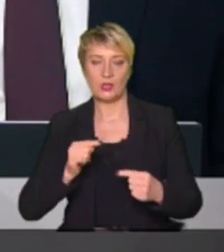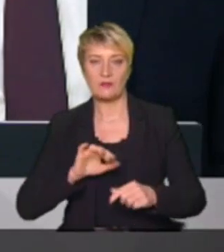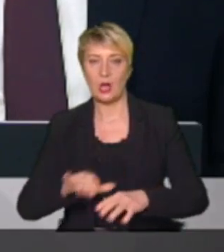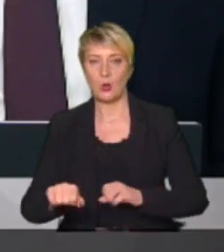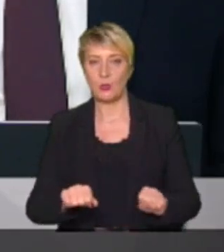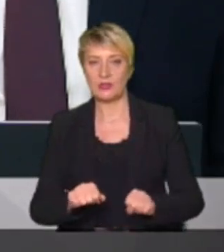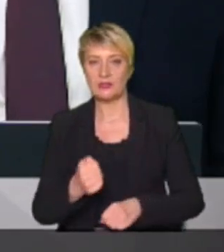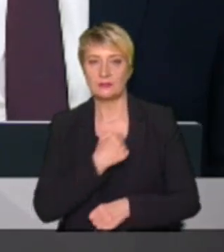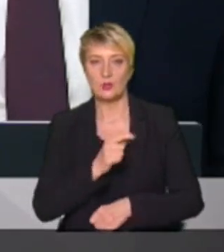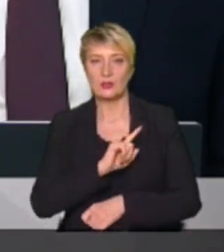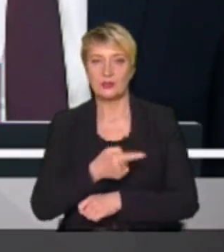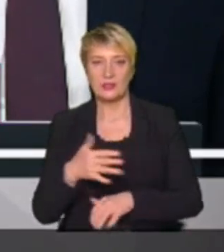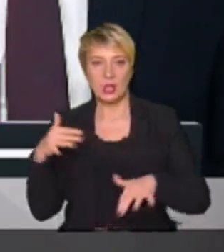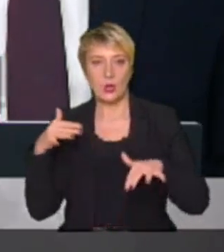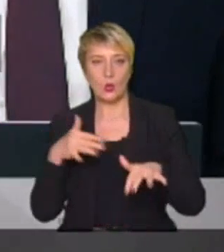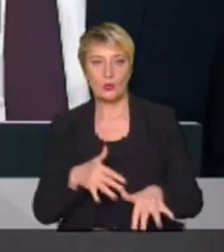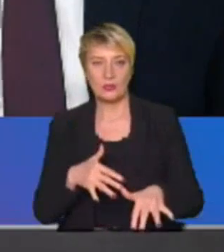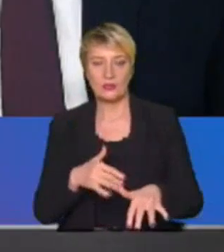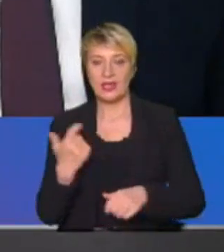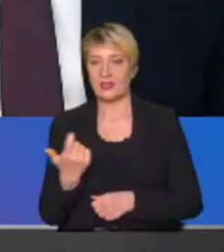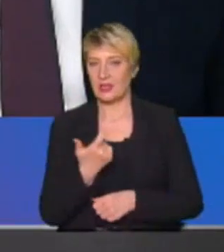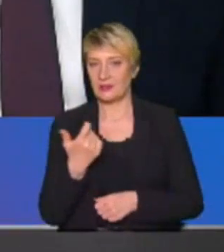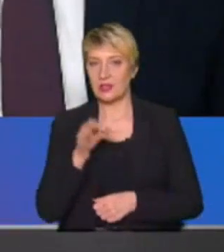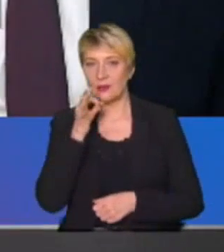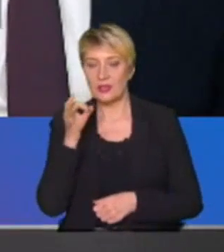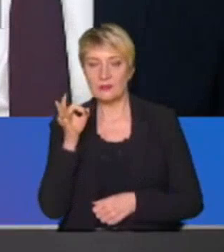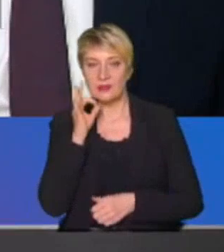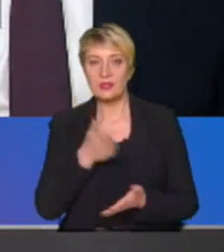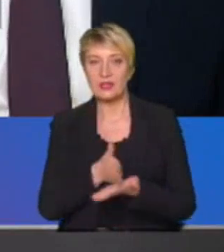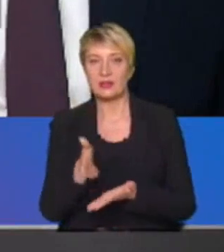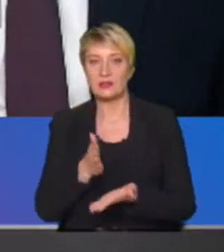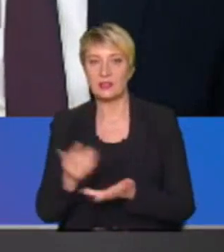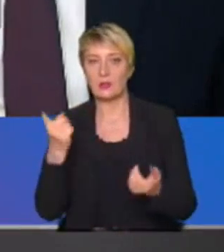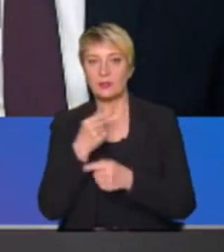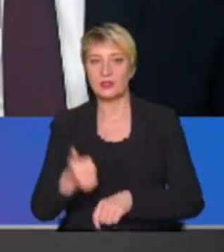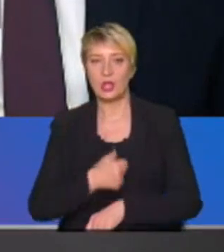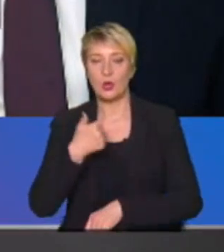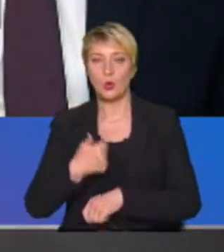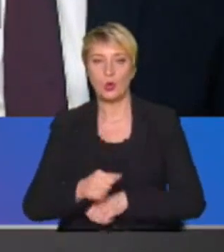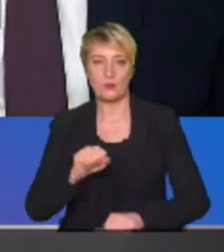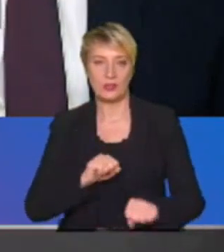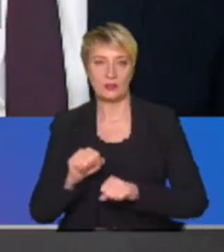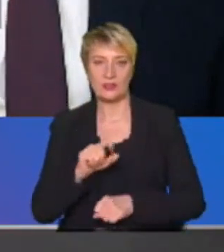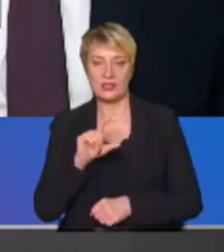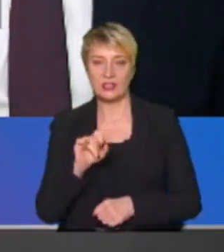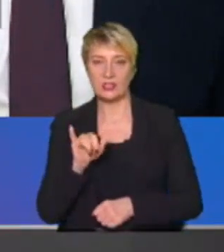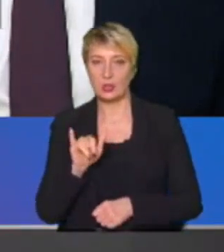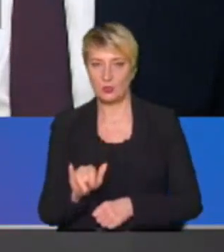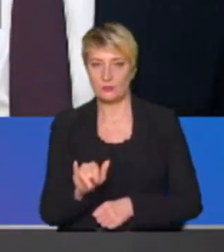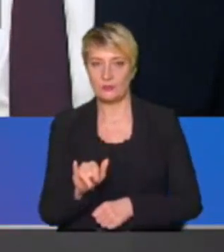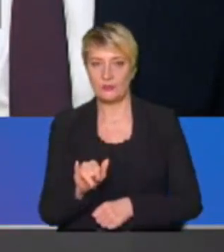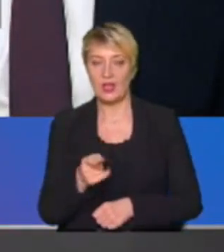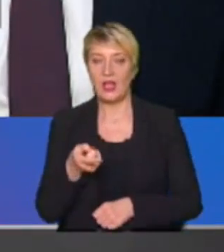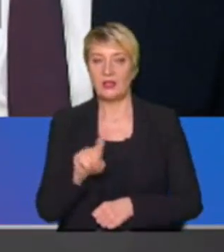Збройні сили України перейшли в контрнаступ на Харківському, на Ізюмському напрямках. Про це повідомив головнокомандувач ЗСУ Валерій Залужний.